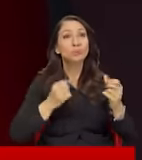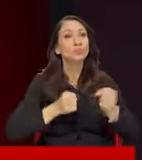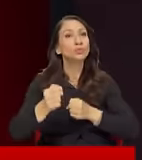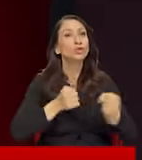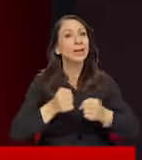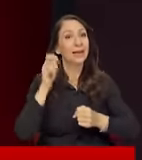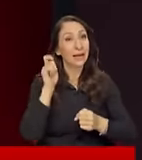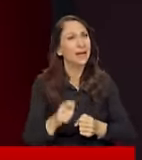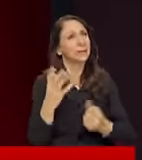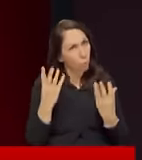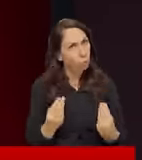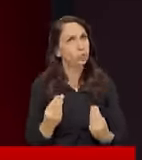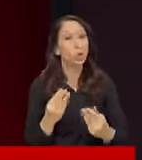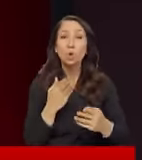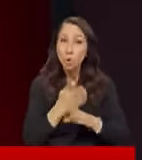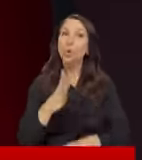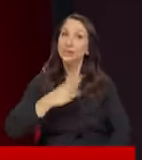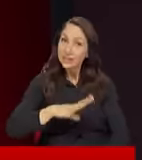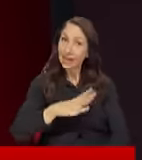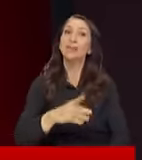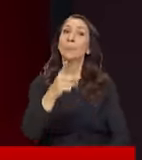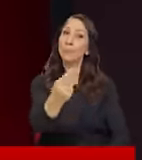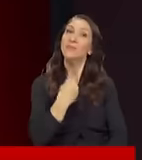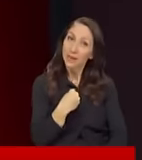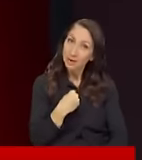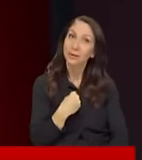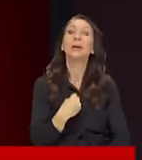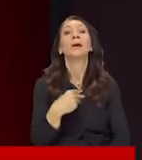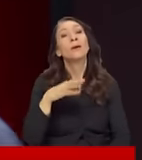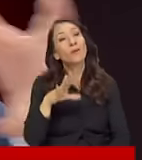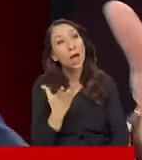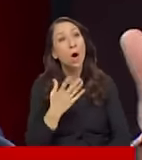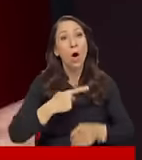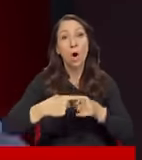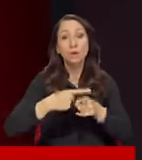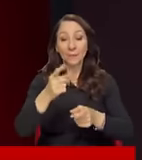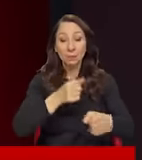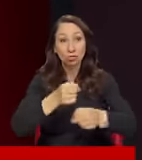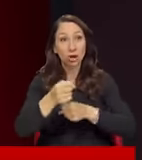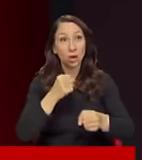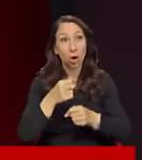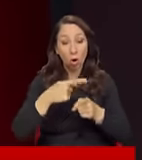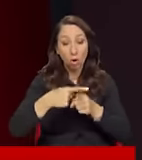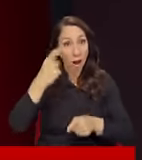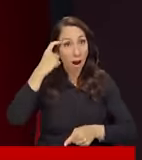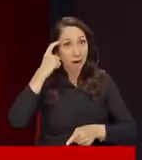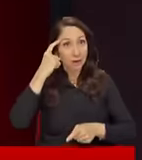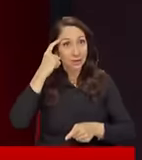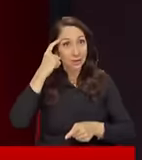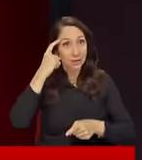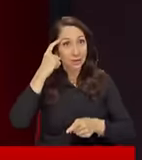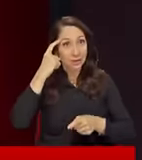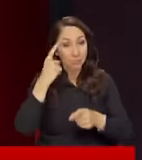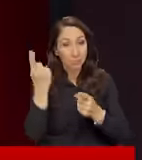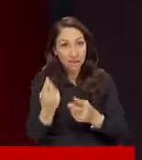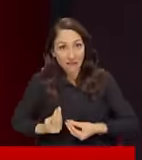mücadele edersem olur. Doğru istersem karşılık bulur. Ya da ortak bir mücadelede bir ortak akıl mekanizmasına